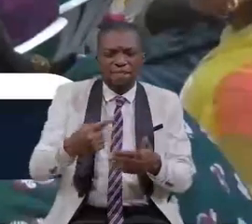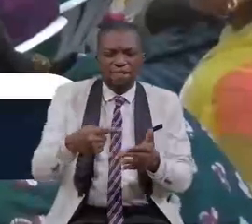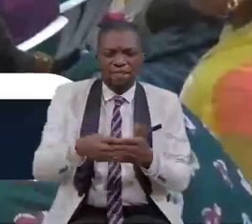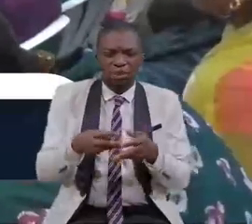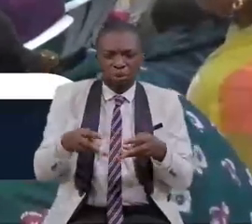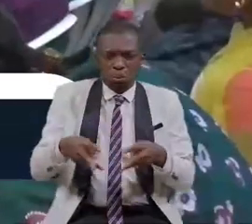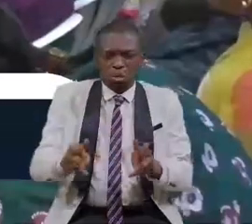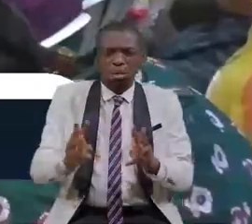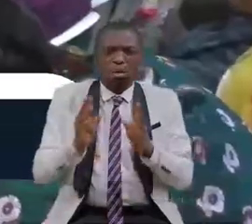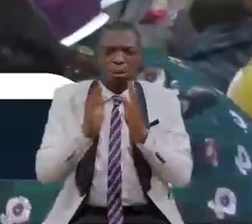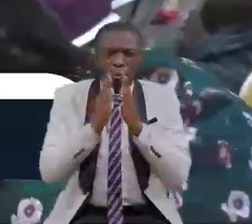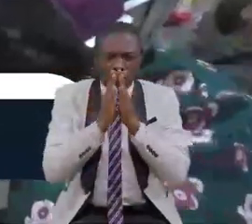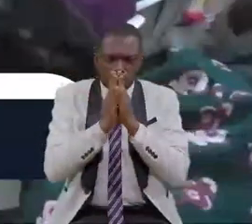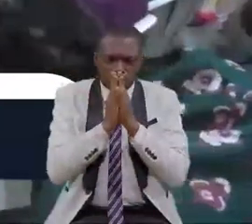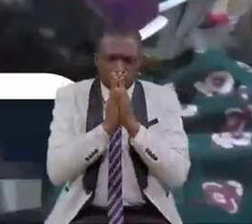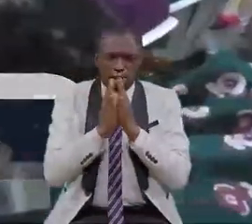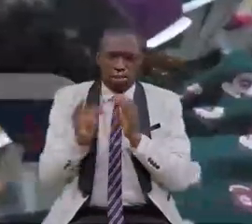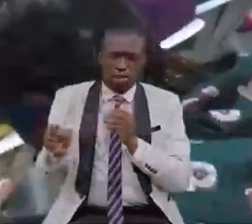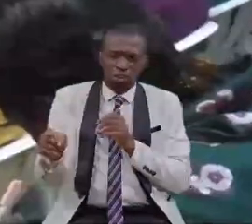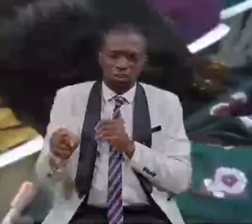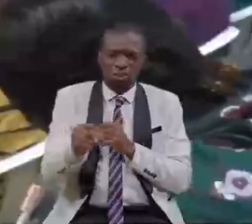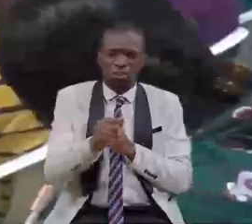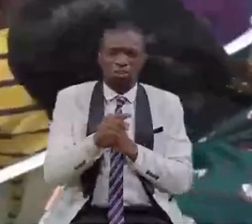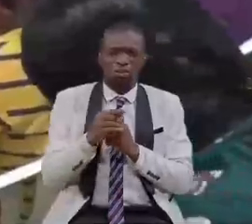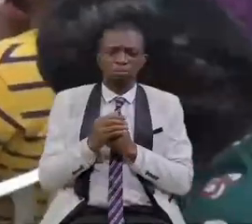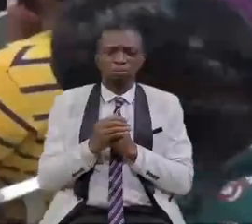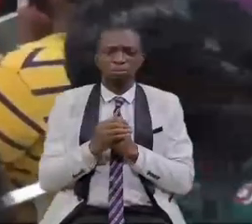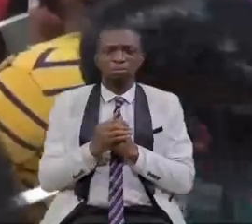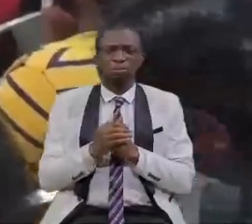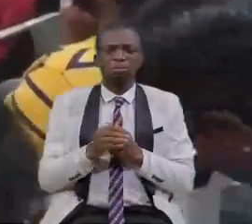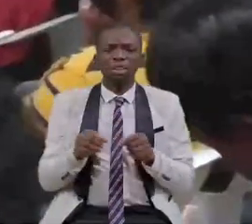Matthieu 6, verset 9. Voici donc comment vous devez prier.